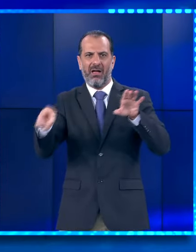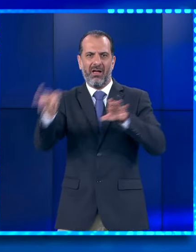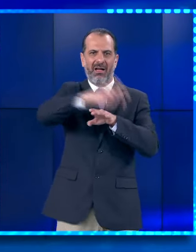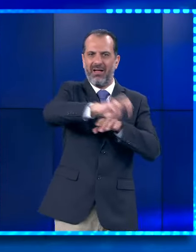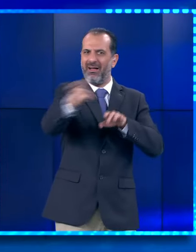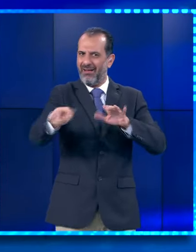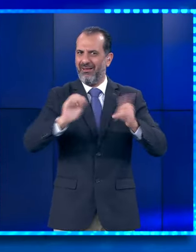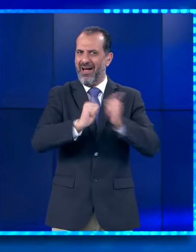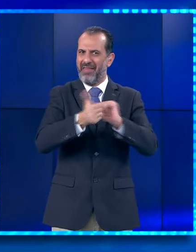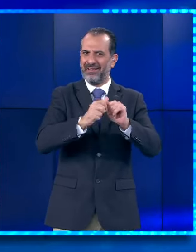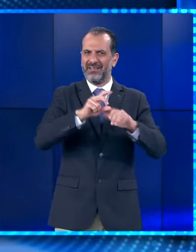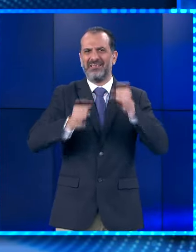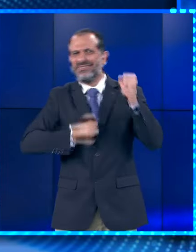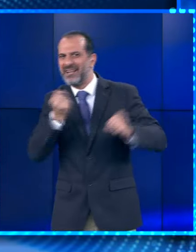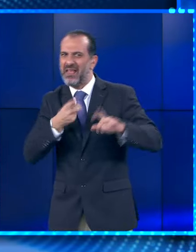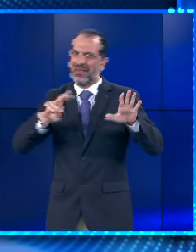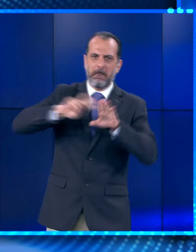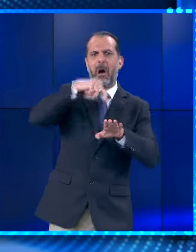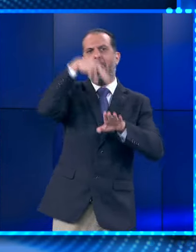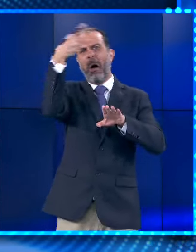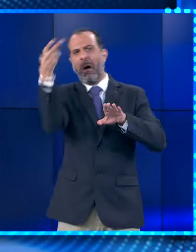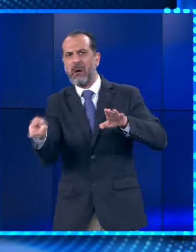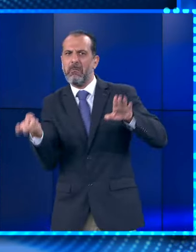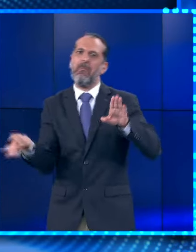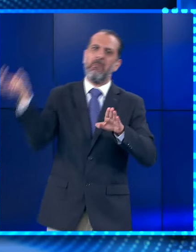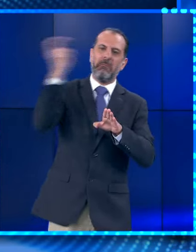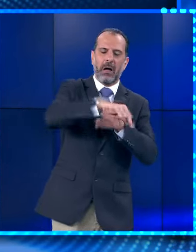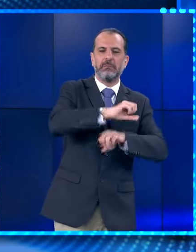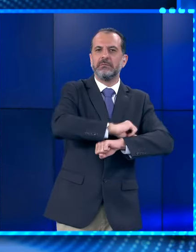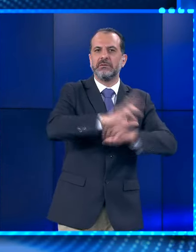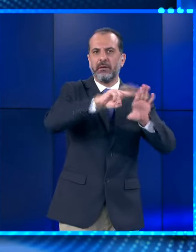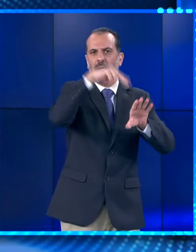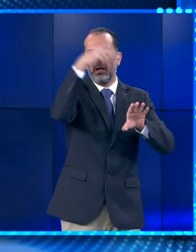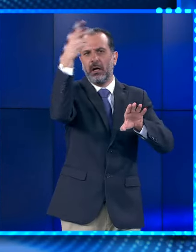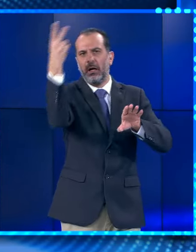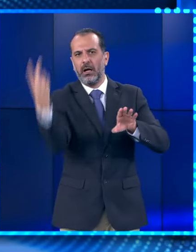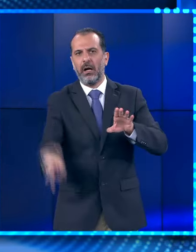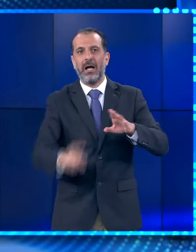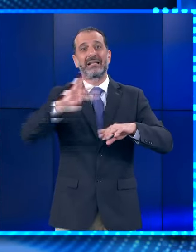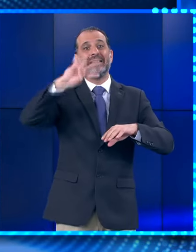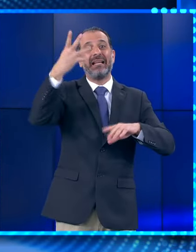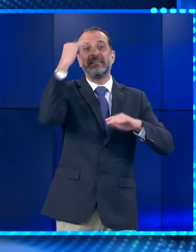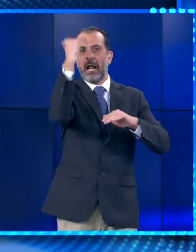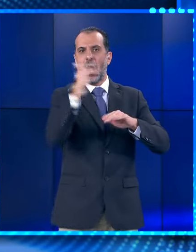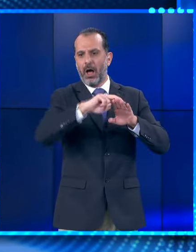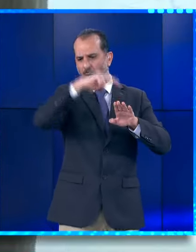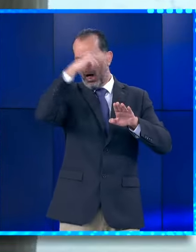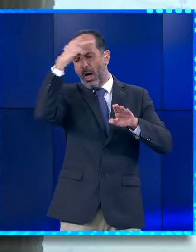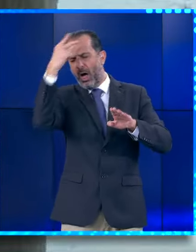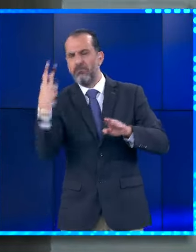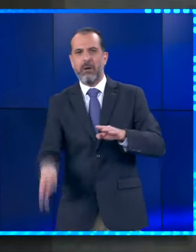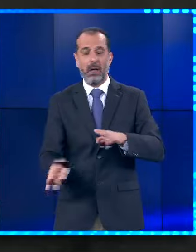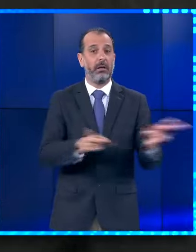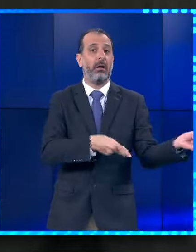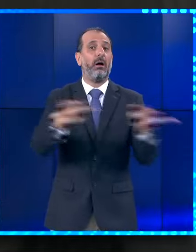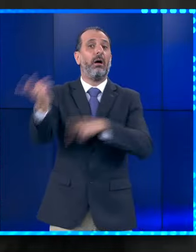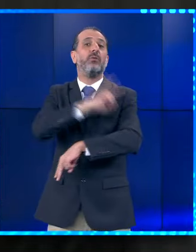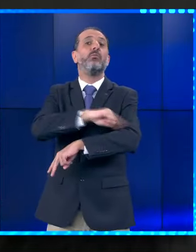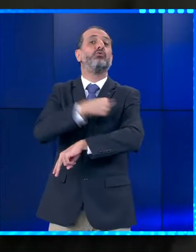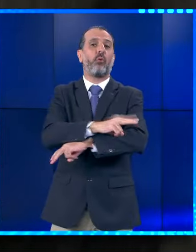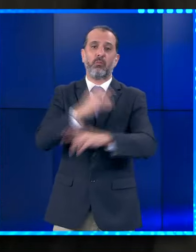Γίγος έχει περισσότερες λεπτομέρειες για την κατάσταση της υγείας του παιδιού αλλά και για το πώς ακριβώς έγινε αυτό το περιστατικό. Καλό μεσημέρι, Αλέξανδρε.